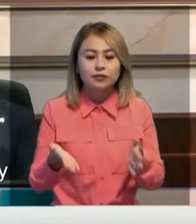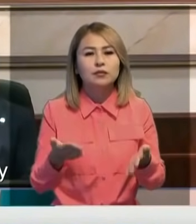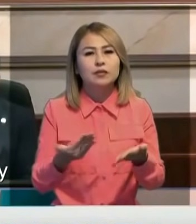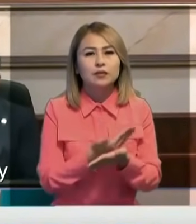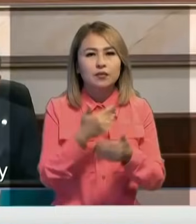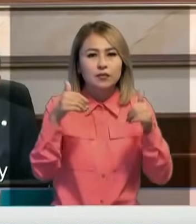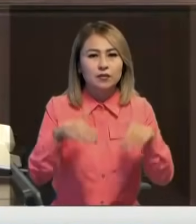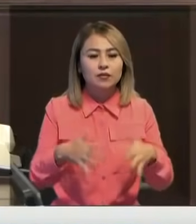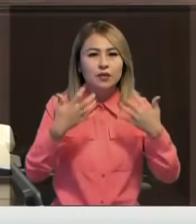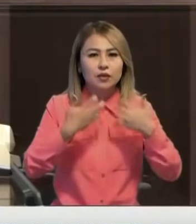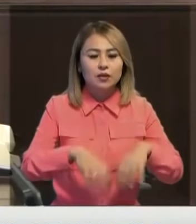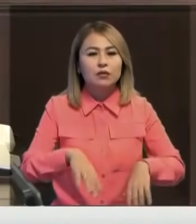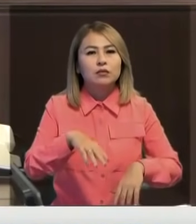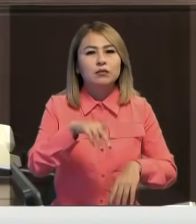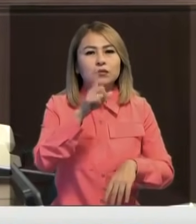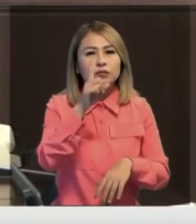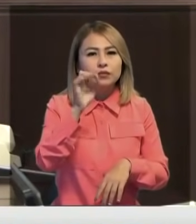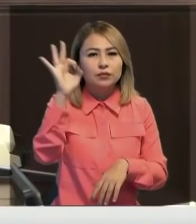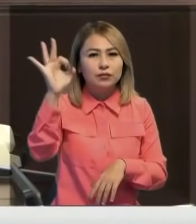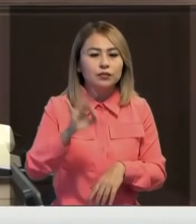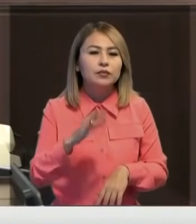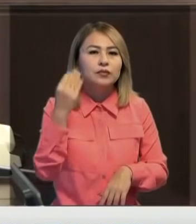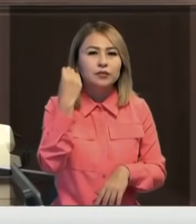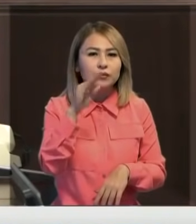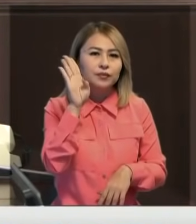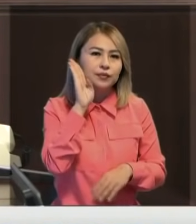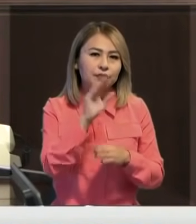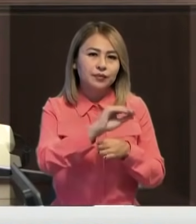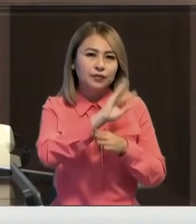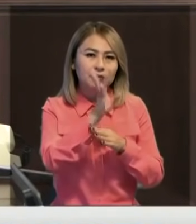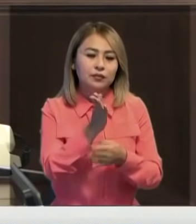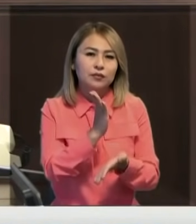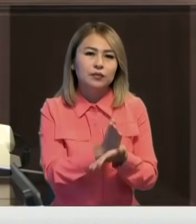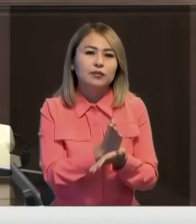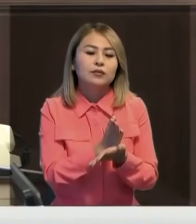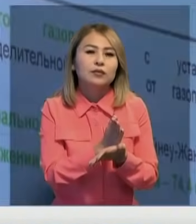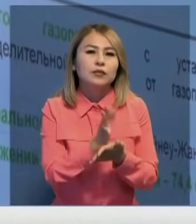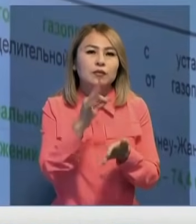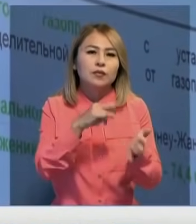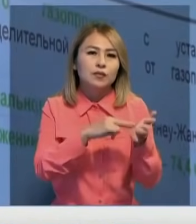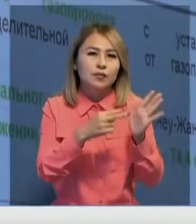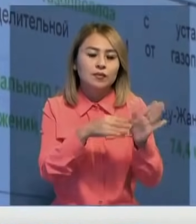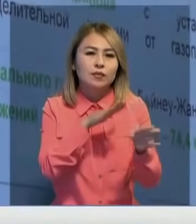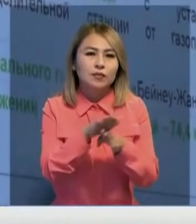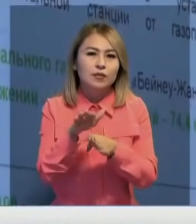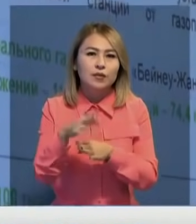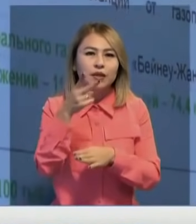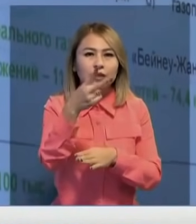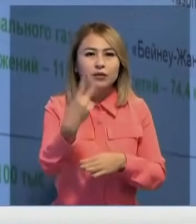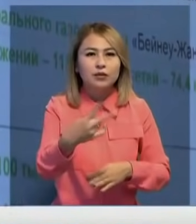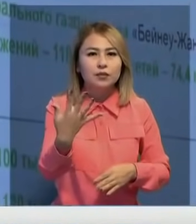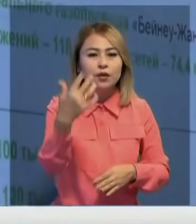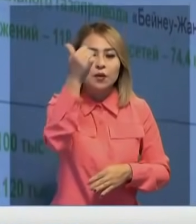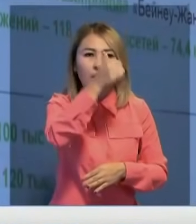Қабылданған шаралар есебінен өңір тұрғындарын 100% сапалы ауыз сумен қамтамасыз етіледі. Кешен жоспарды іске асыру 2025 жылға